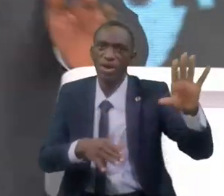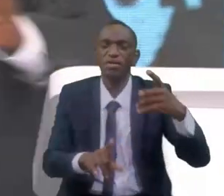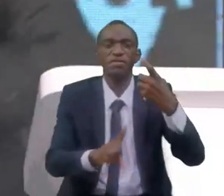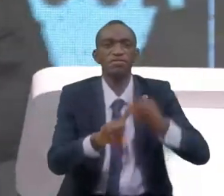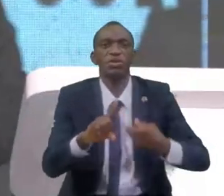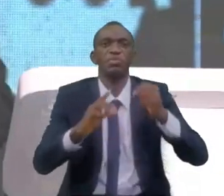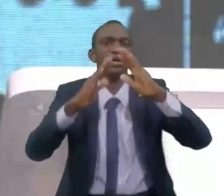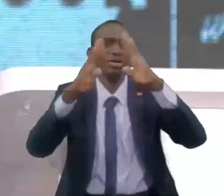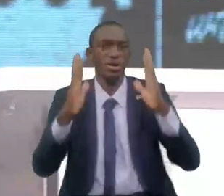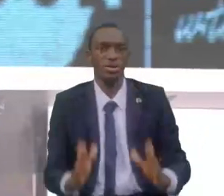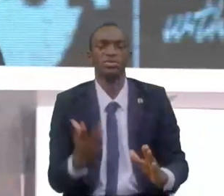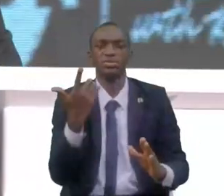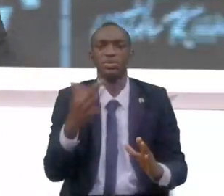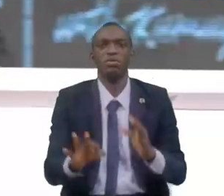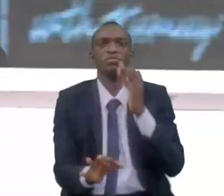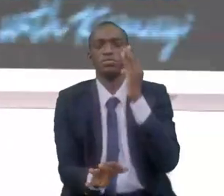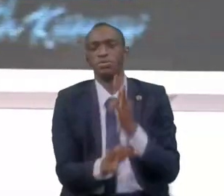de la maison de la foi.